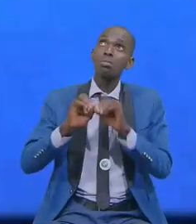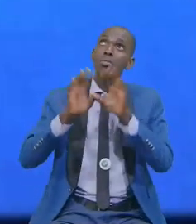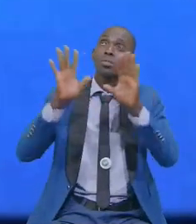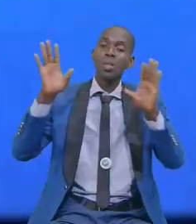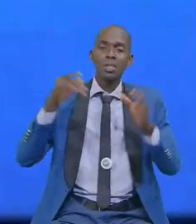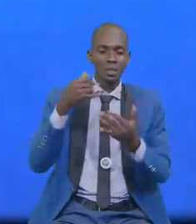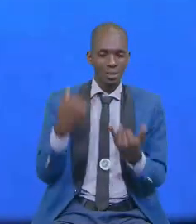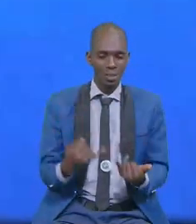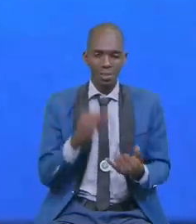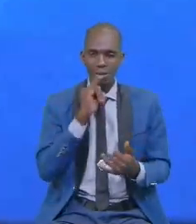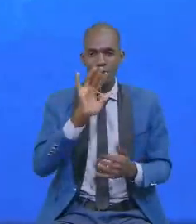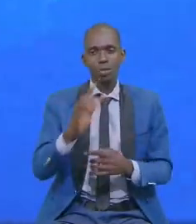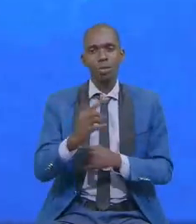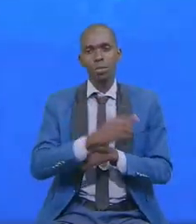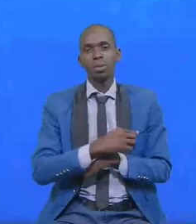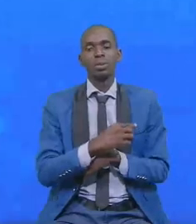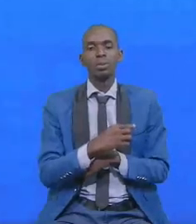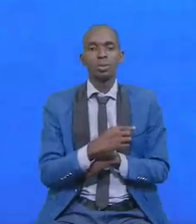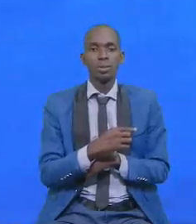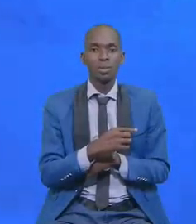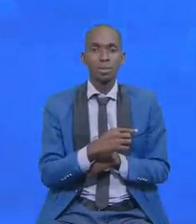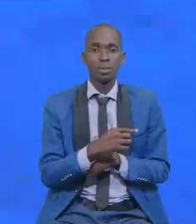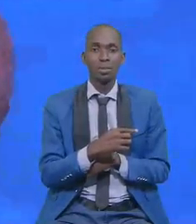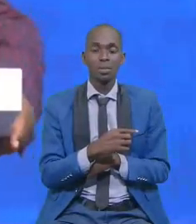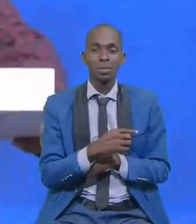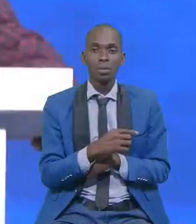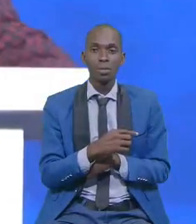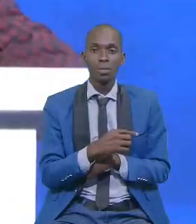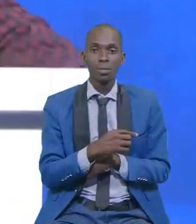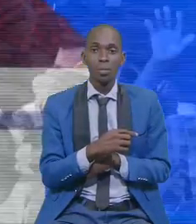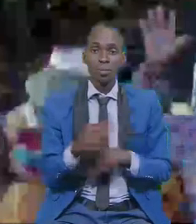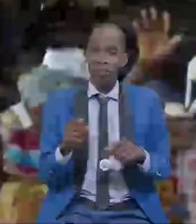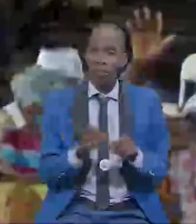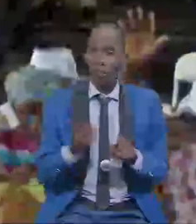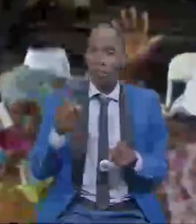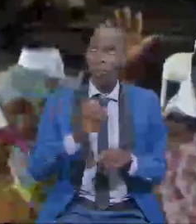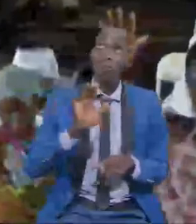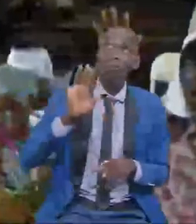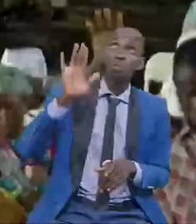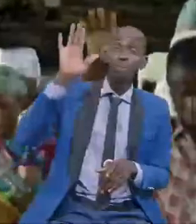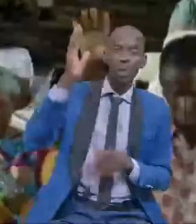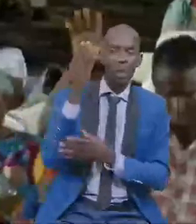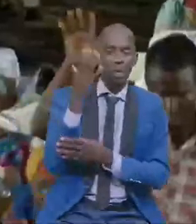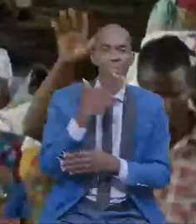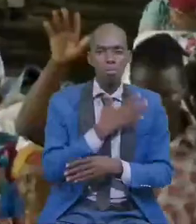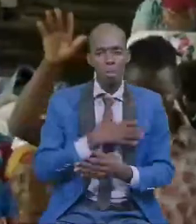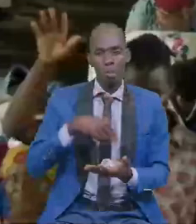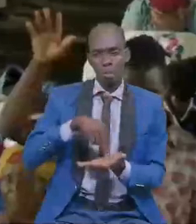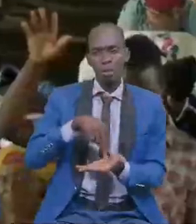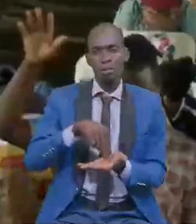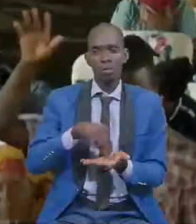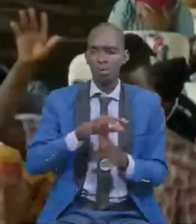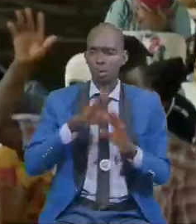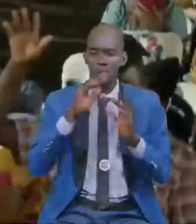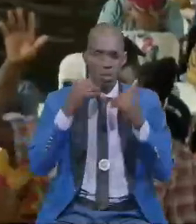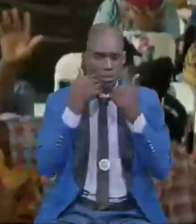Passer des ténèbres et venir à la lumière, voici ton jour. Lève cette main, alors et mets-toi debout.